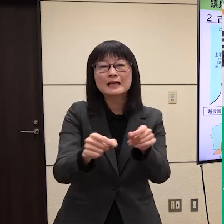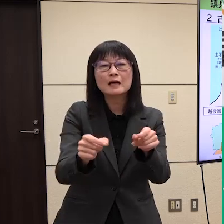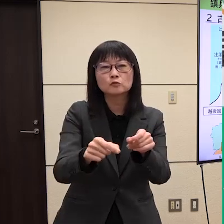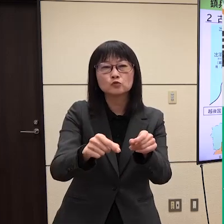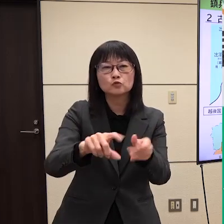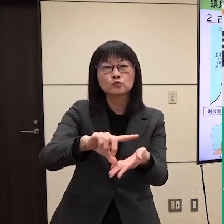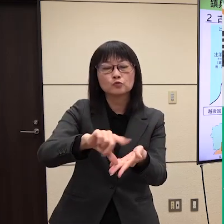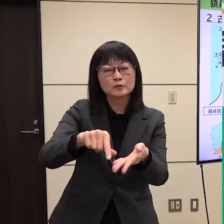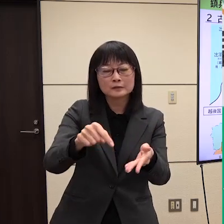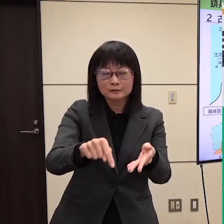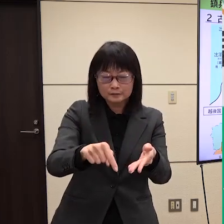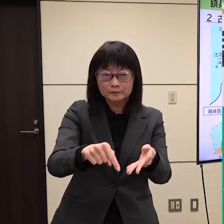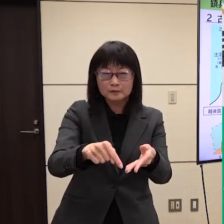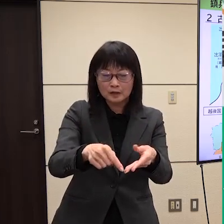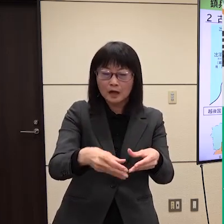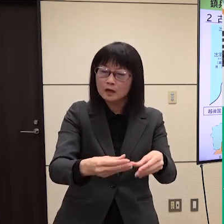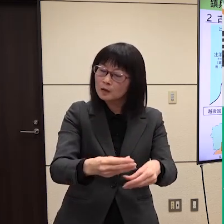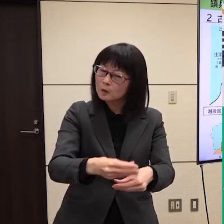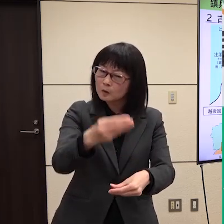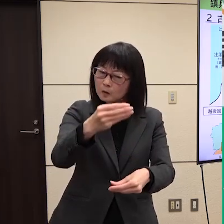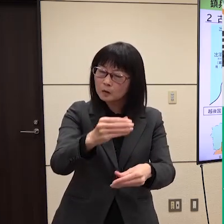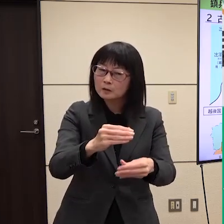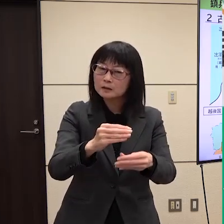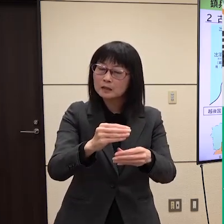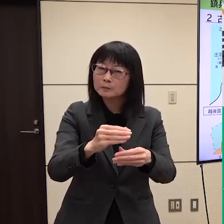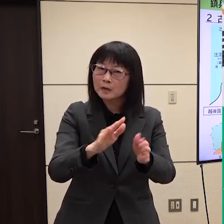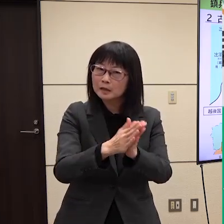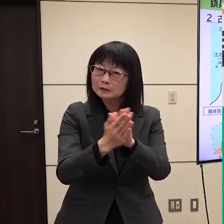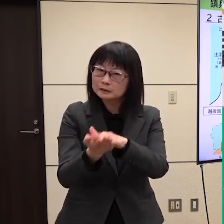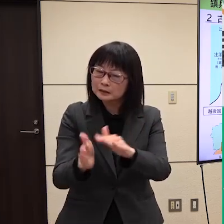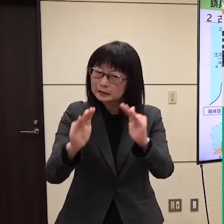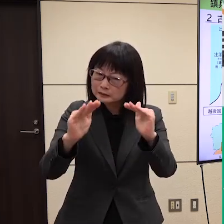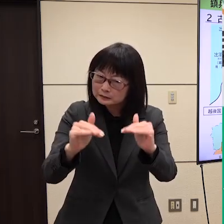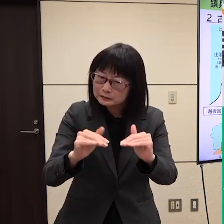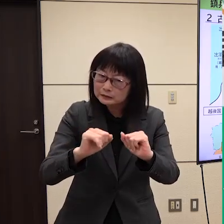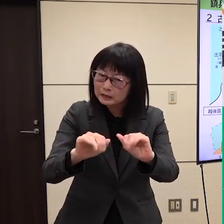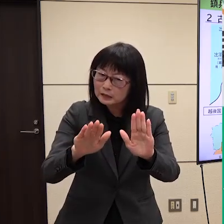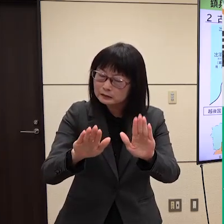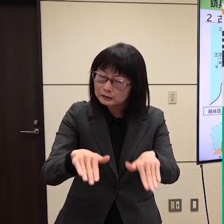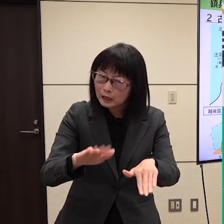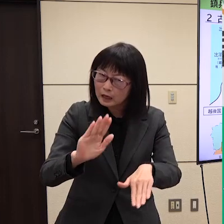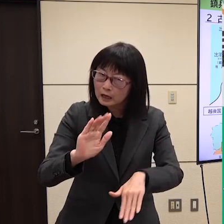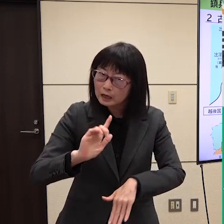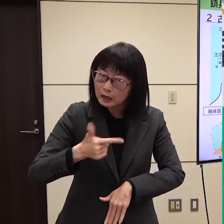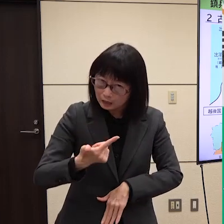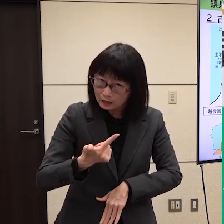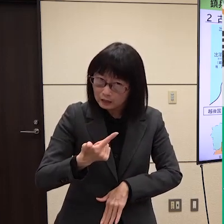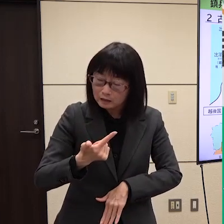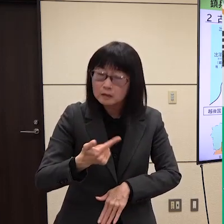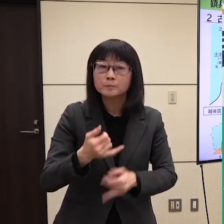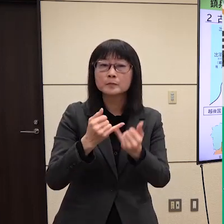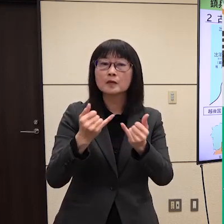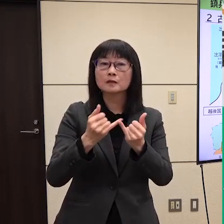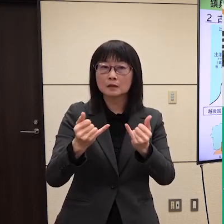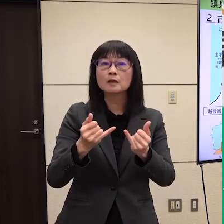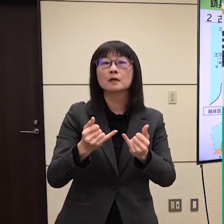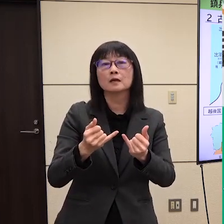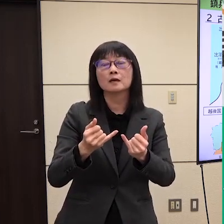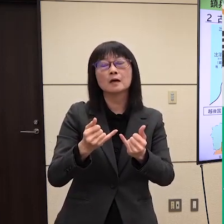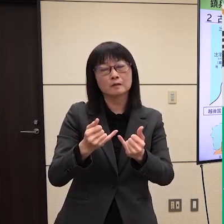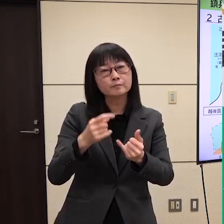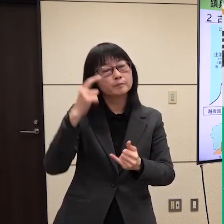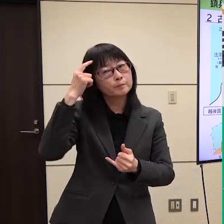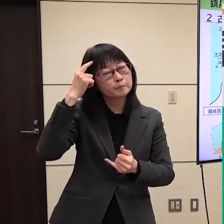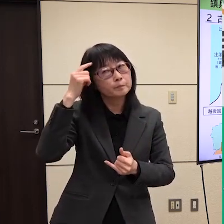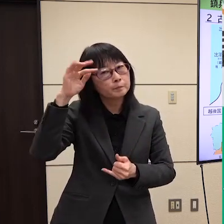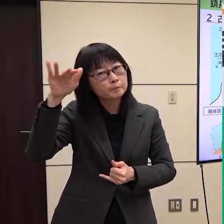使われて、そのままとどめ置かれたのではないかと、このようなことを想定しております。で、